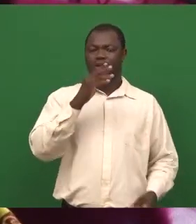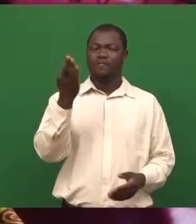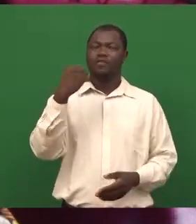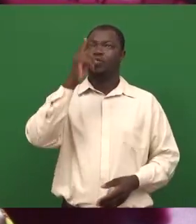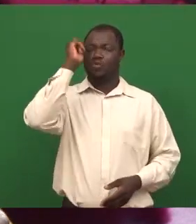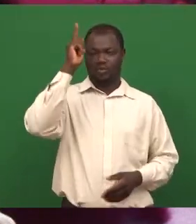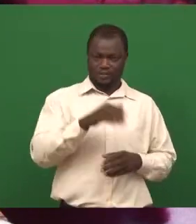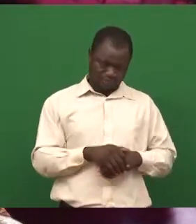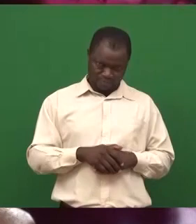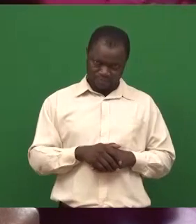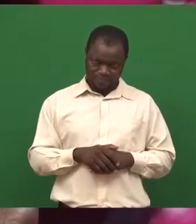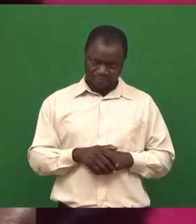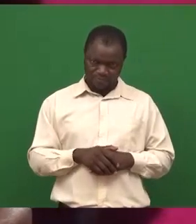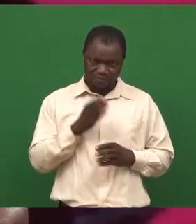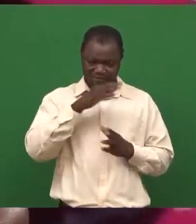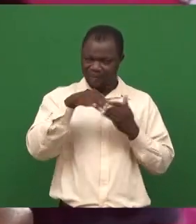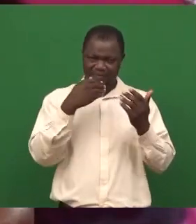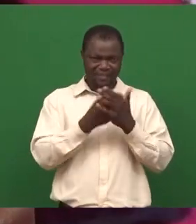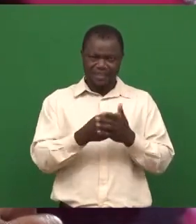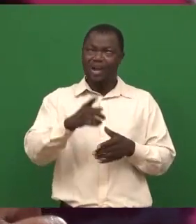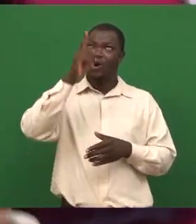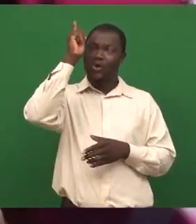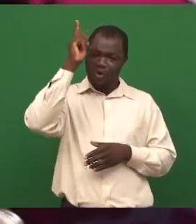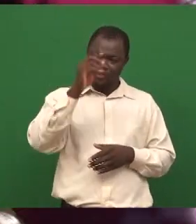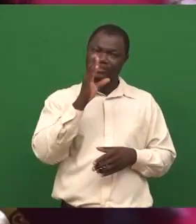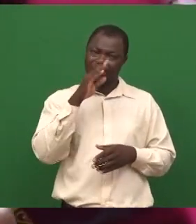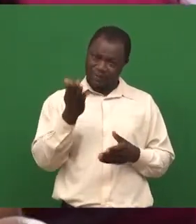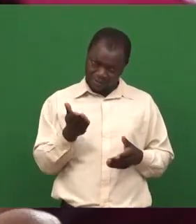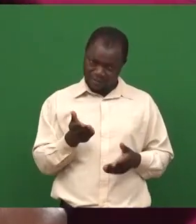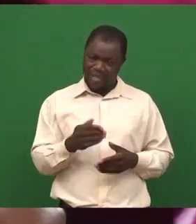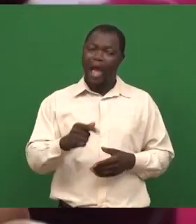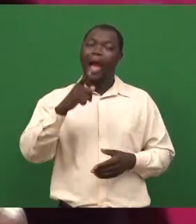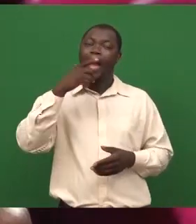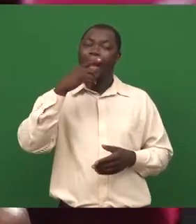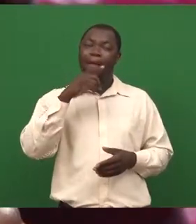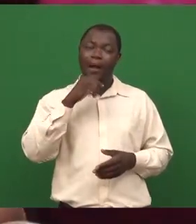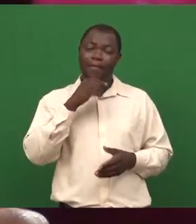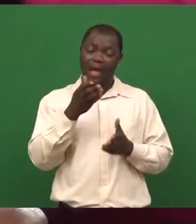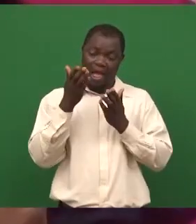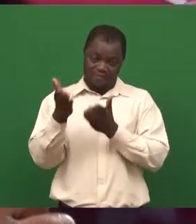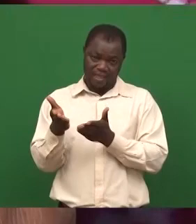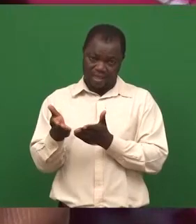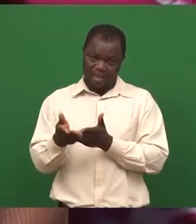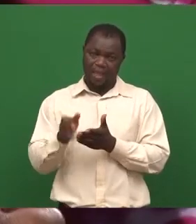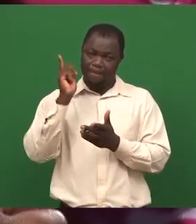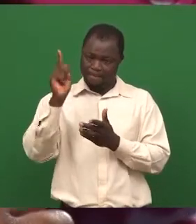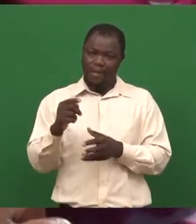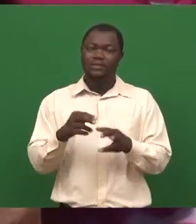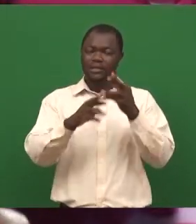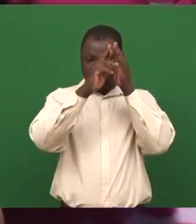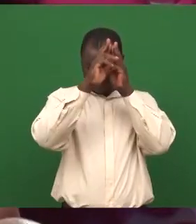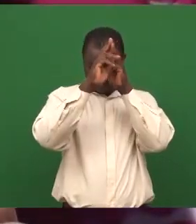naMwari. Mashoko makukutu ari kutaurwa namai. Mwari vanoti baba Kawenda ndo